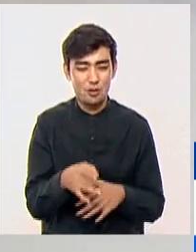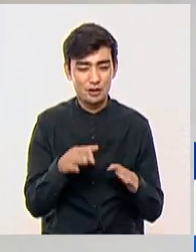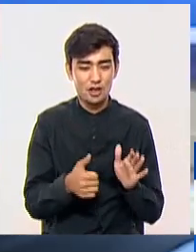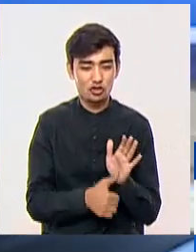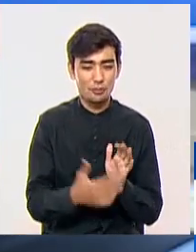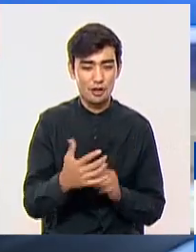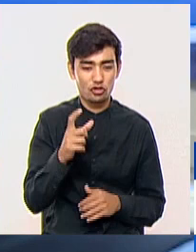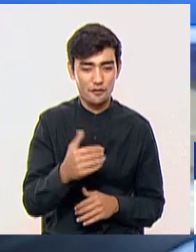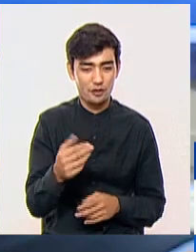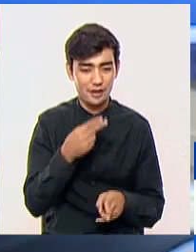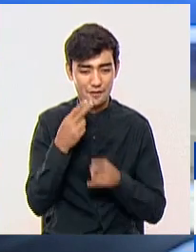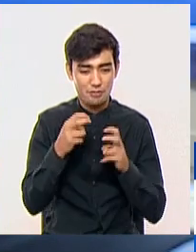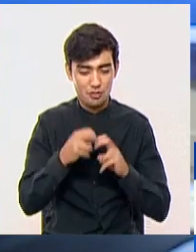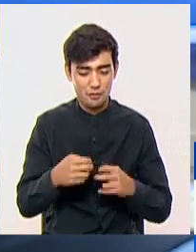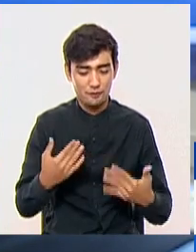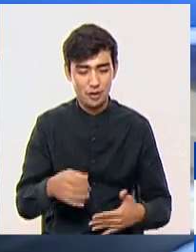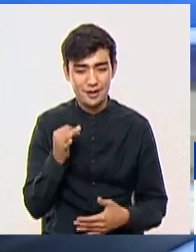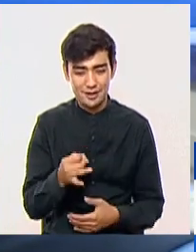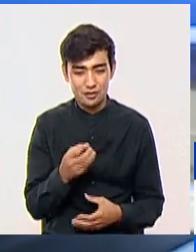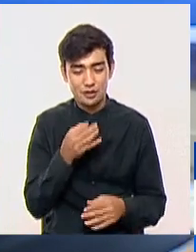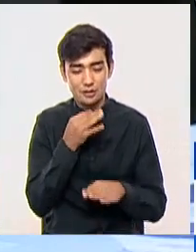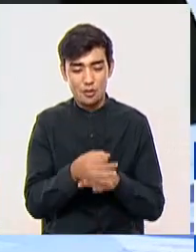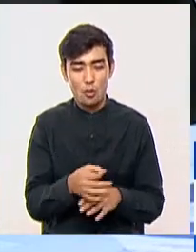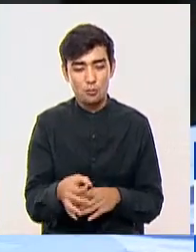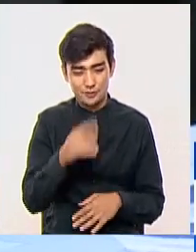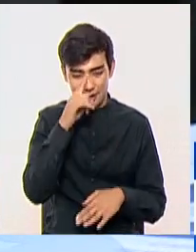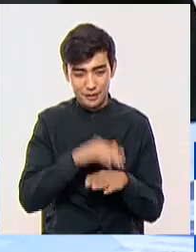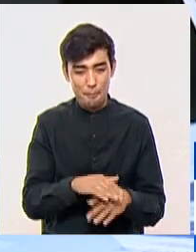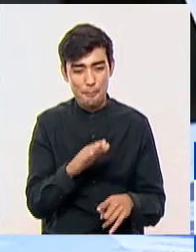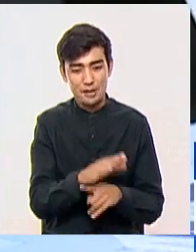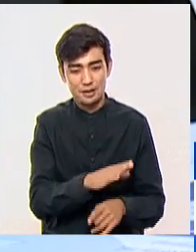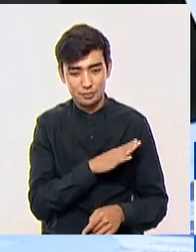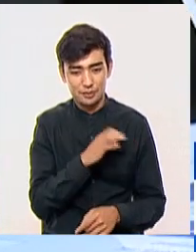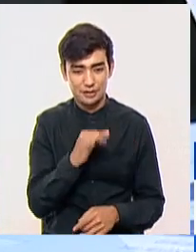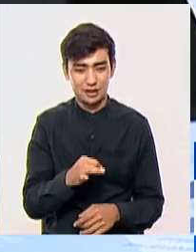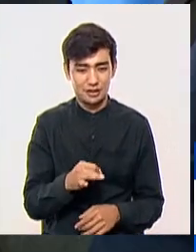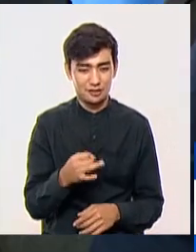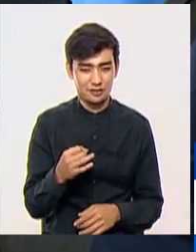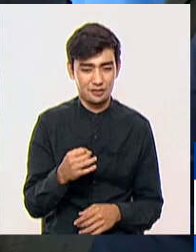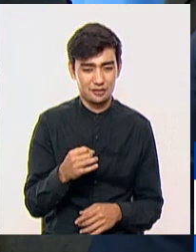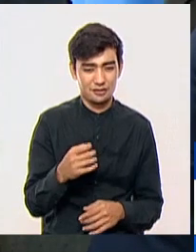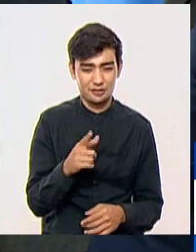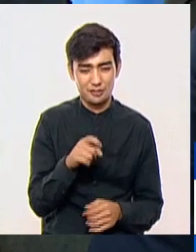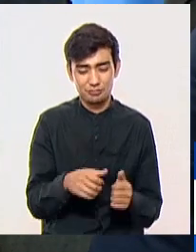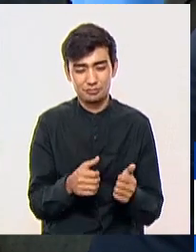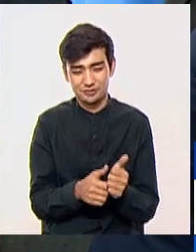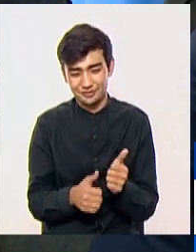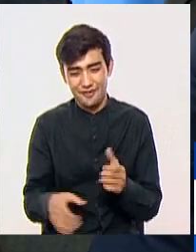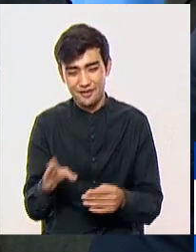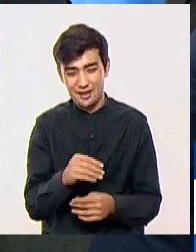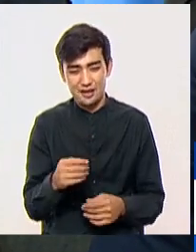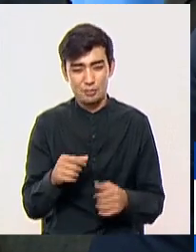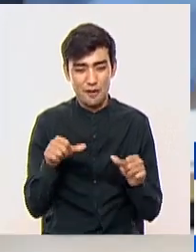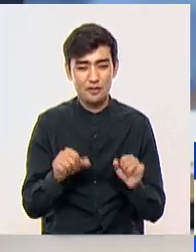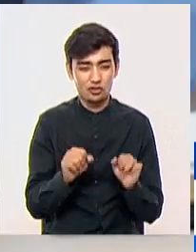65 азаматтың өтініші қаралды. Айта кету керек, бұған дейін облыс әкімінің тапсырмасымен өңір басшысының орынбасарлары мен құқық қорғау органдары